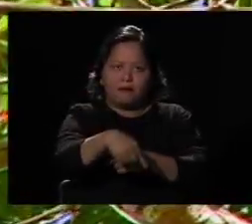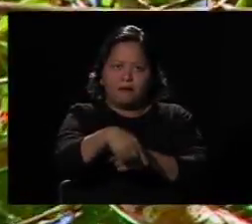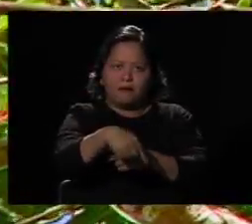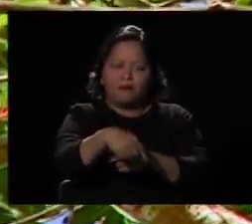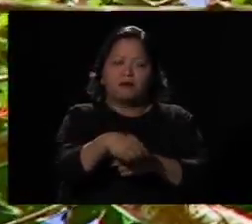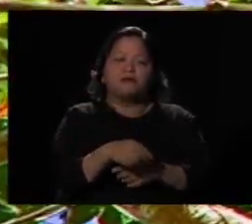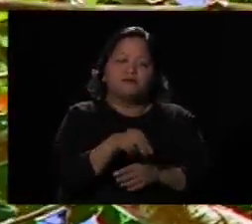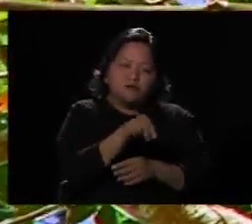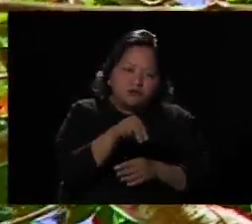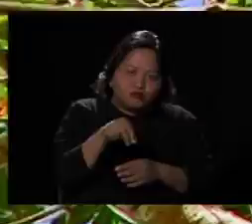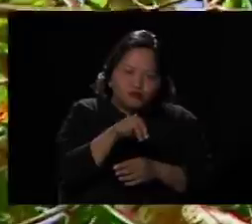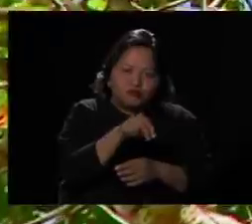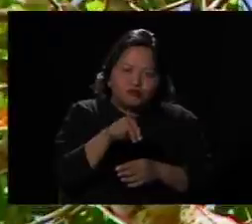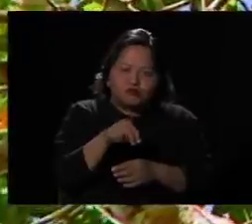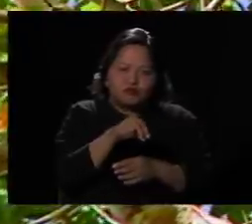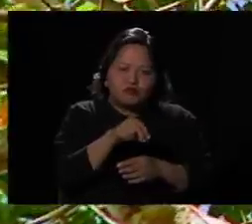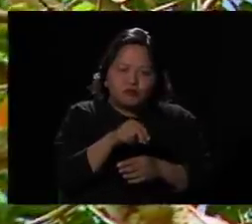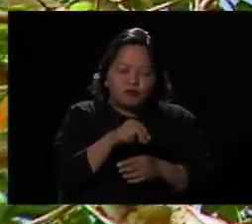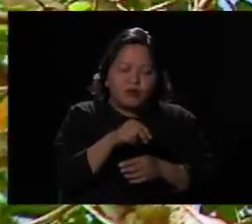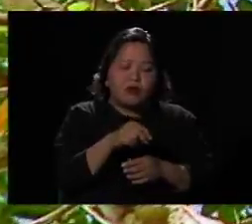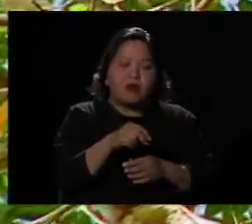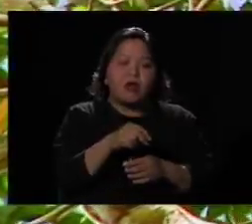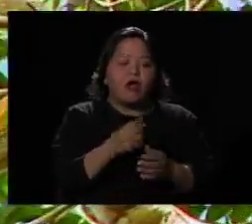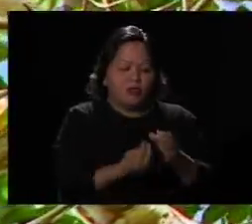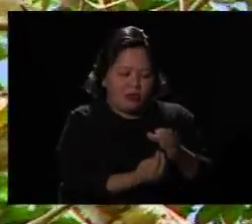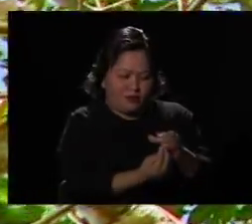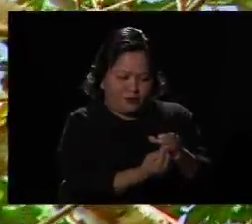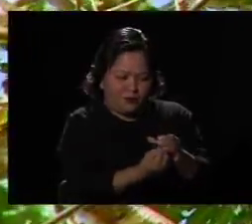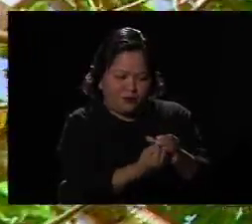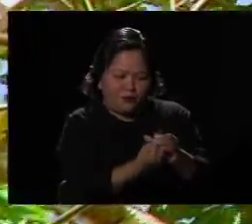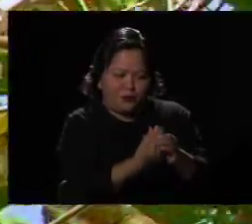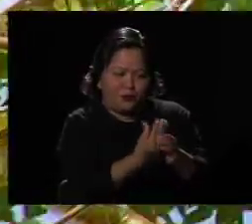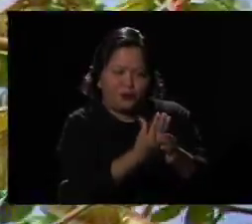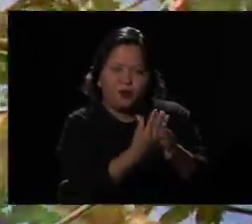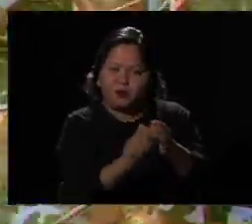sagwa siha, jaman la gwini gi itanota.